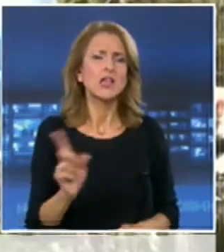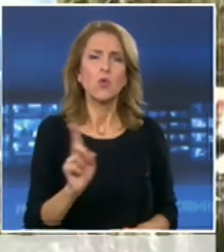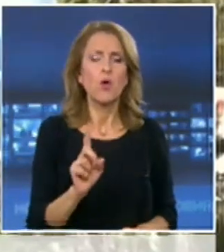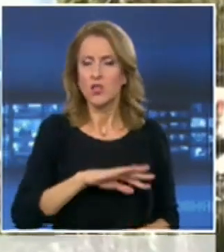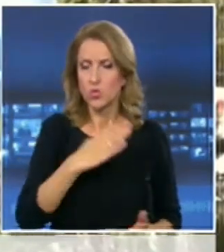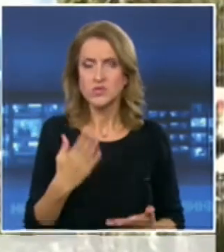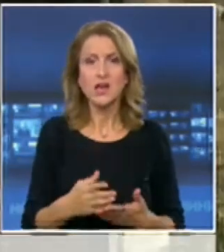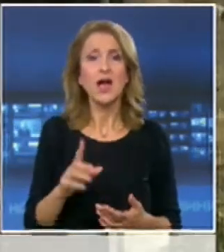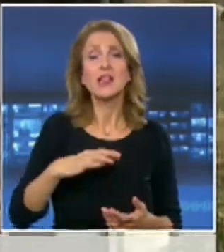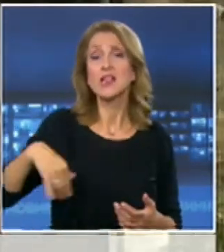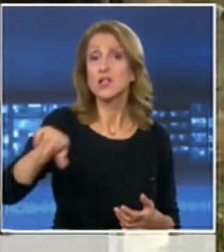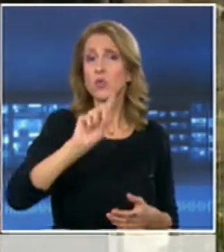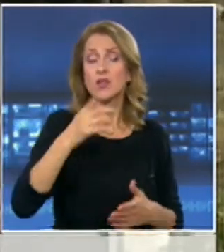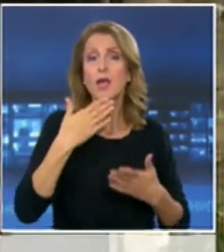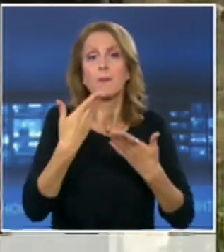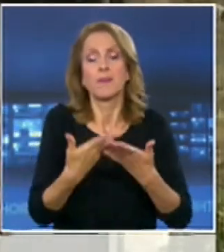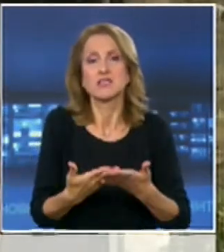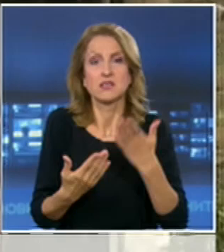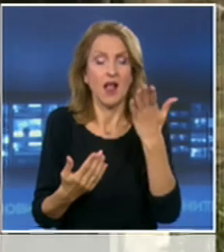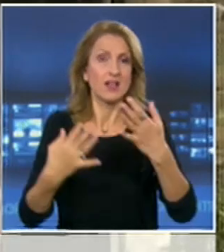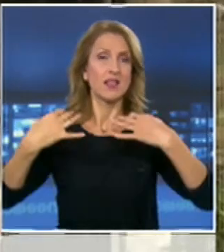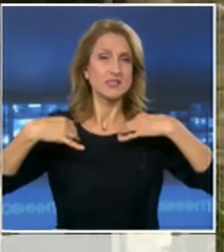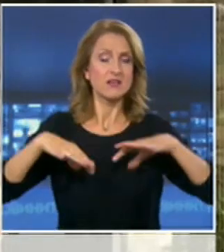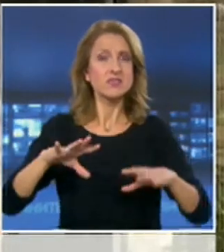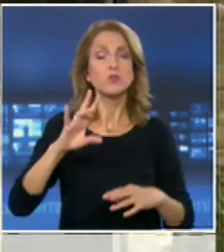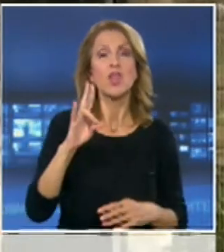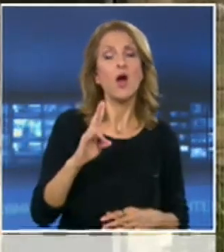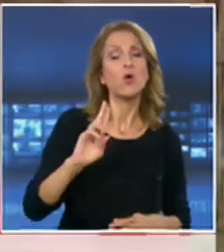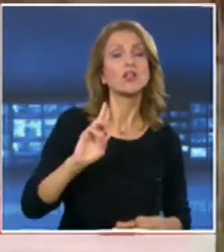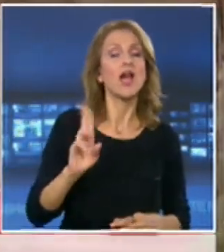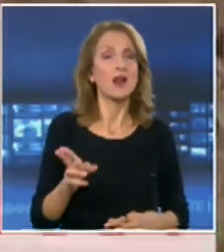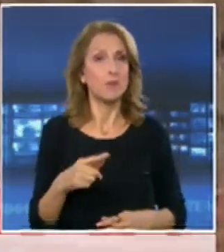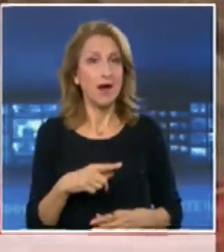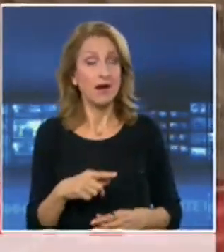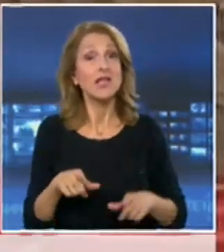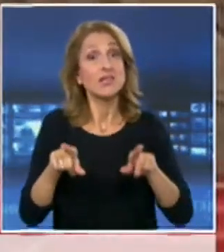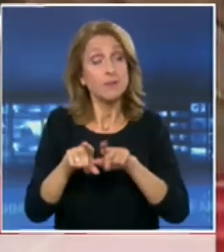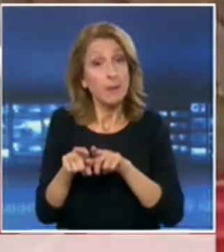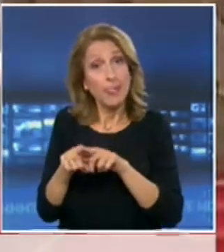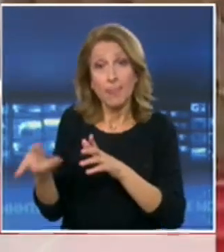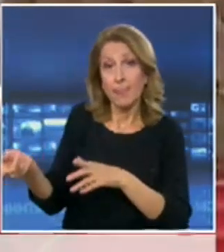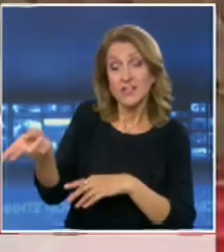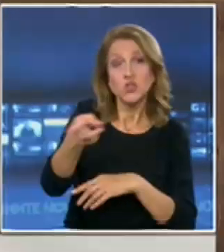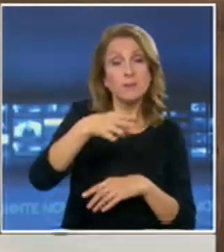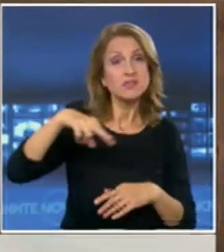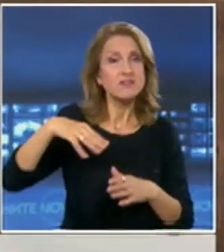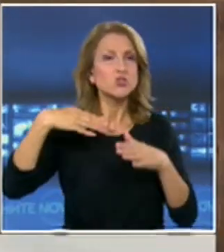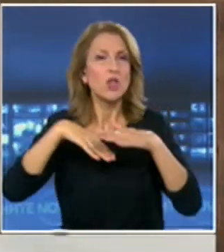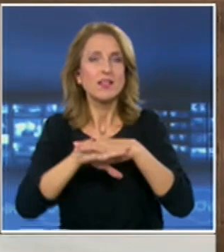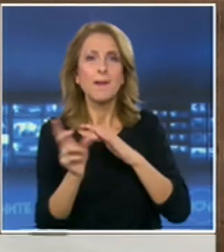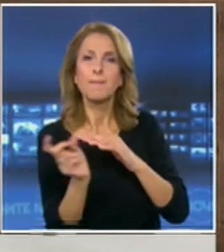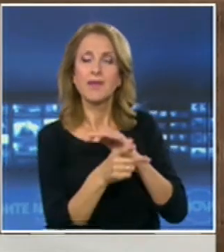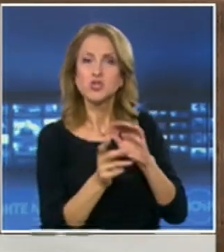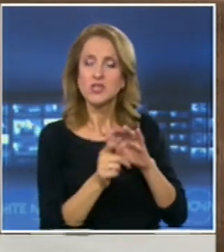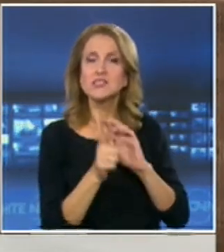признала независимостта на Нагорни Карабах. Междувременно продължава завръщането на бежанци под контрола на руския контингент за поддържане